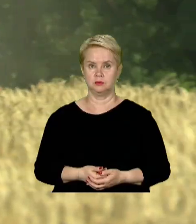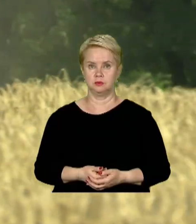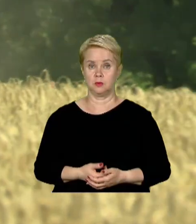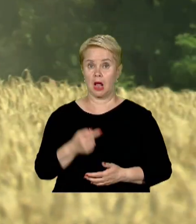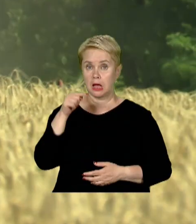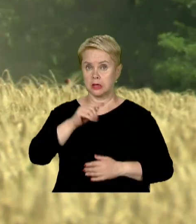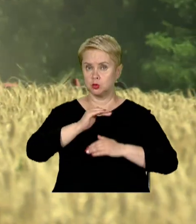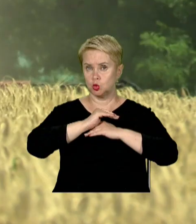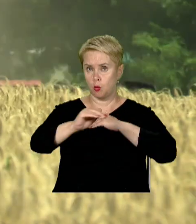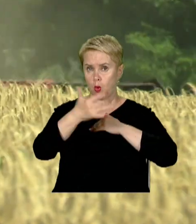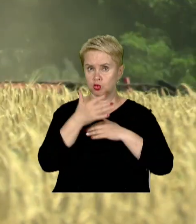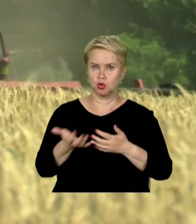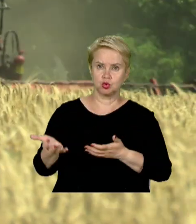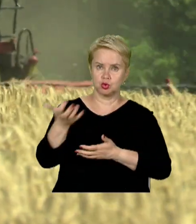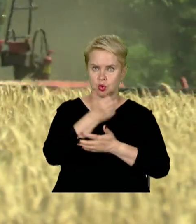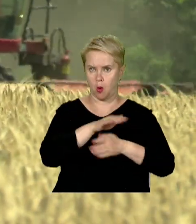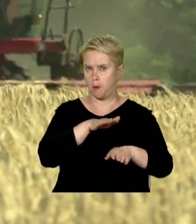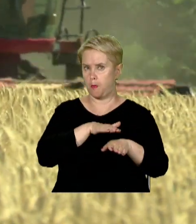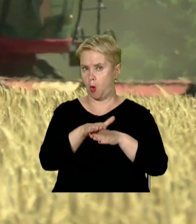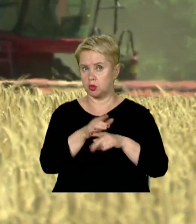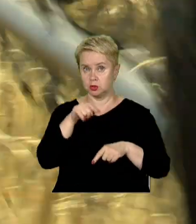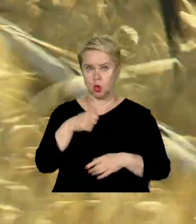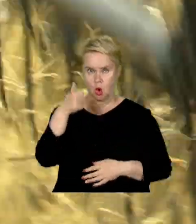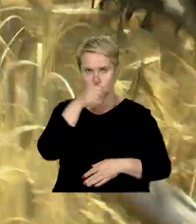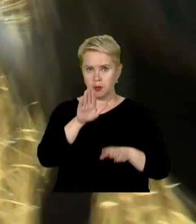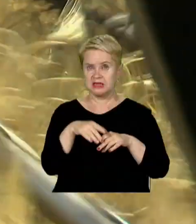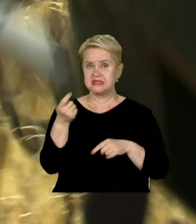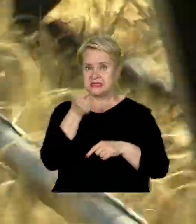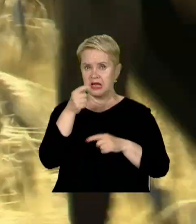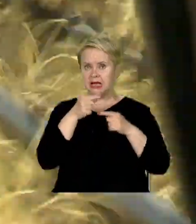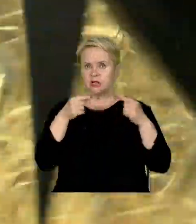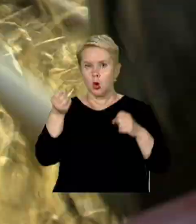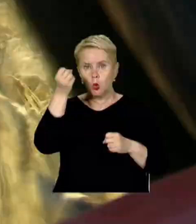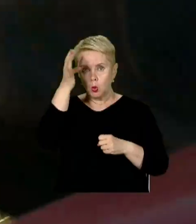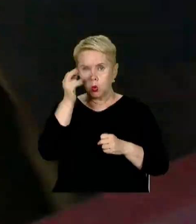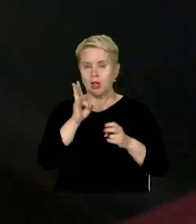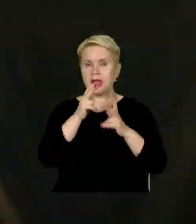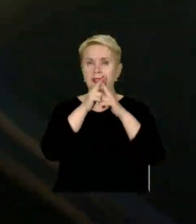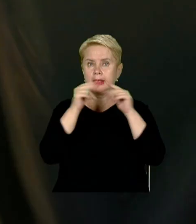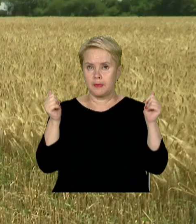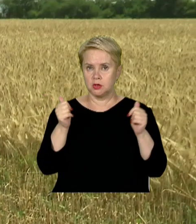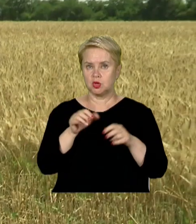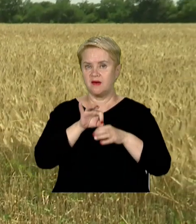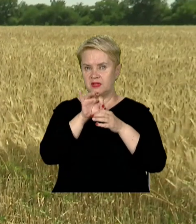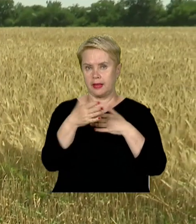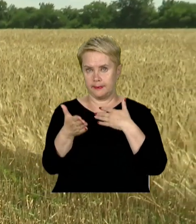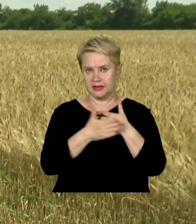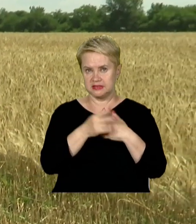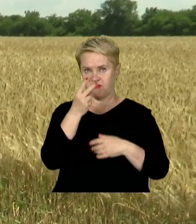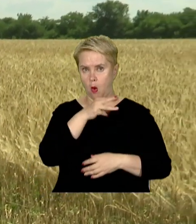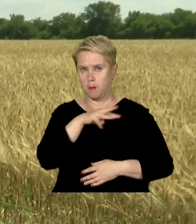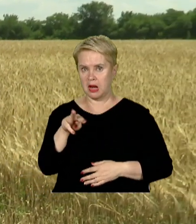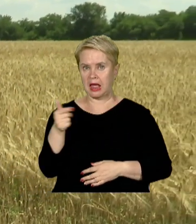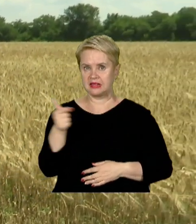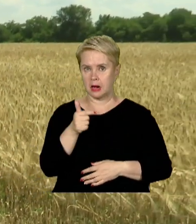А на цьому полі уже жнивують наповну. Цьогоріч під зернової та інші культури на Дніпропетровщині відвели близько